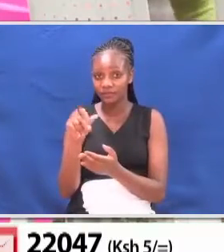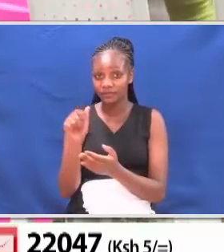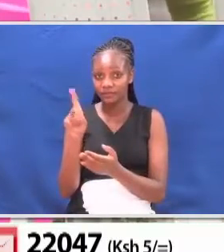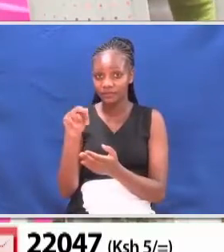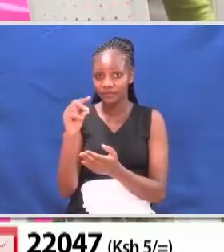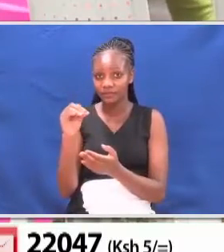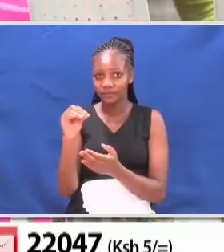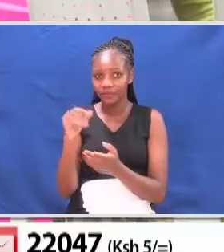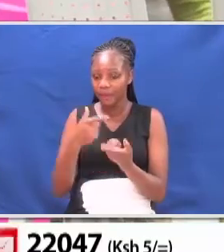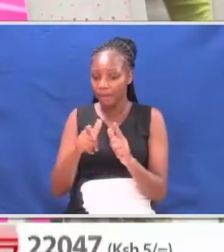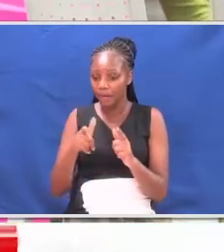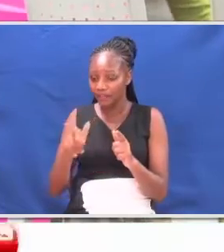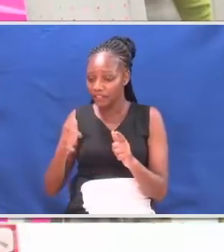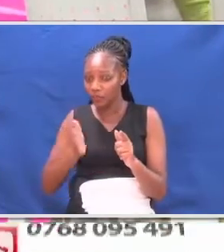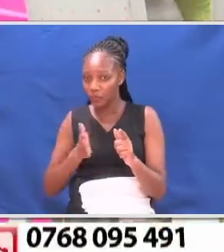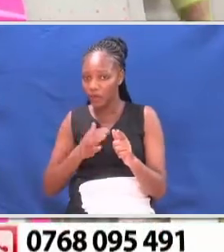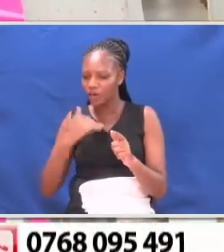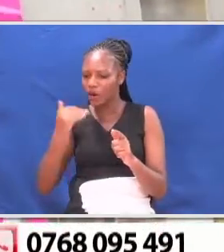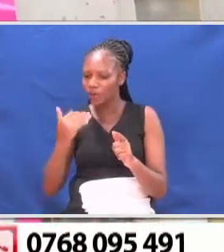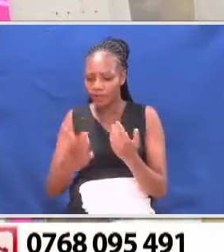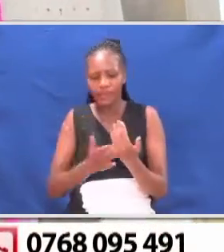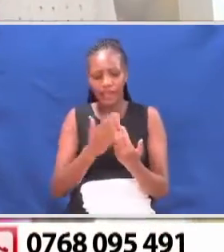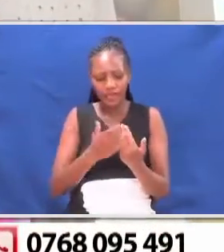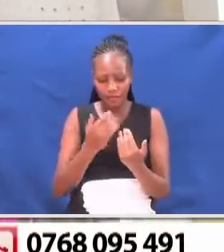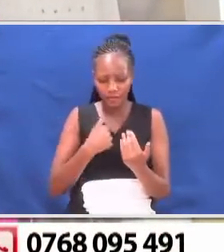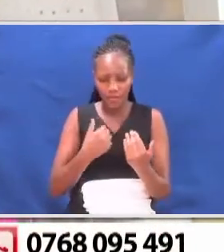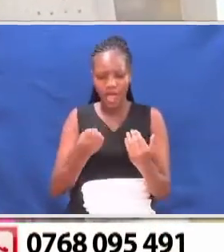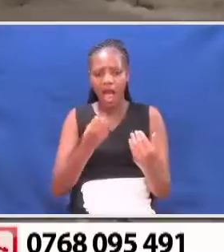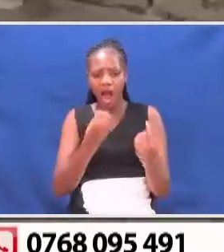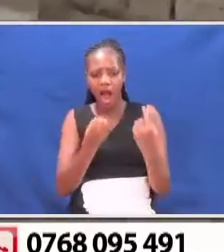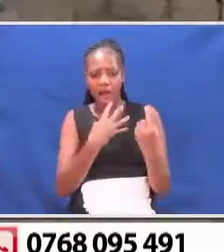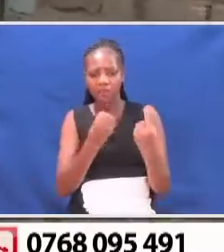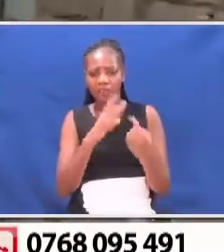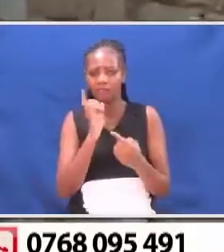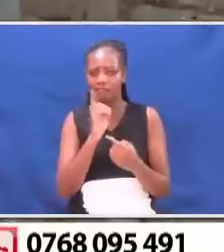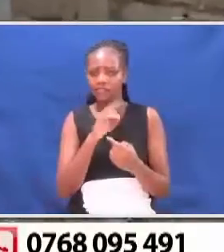Shiro alikuwa amenichukua, alikuwa ananiongelesha, ananiadvise vile naweza fanya.